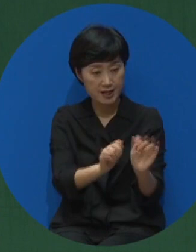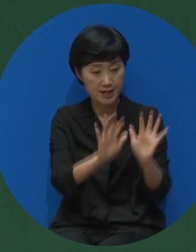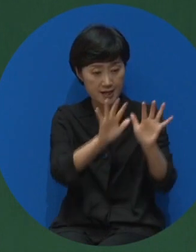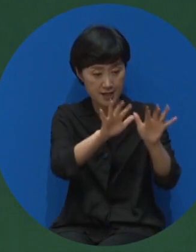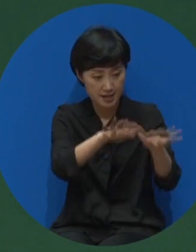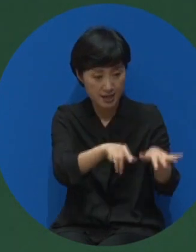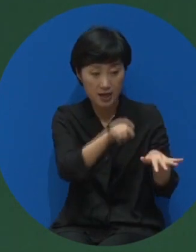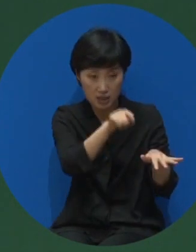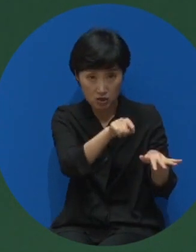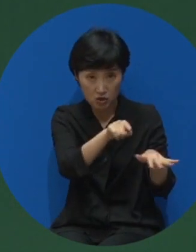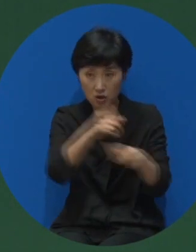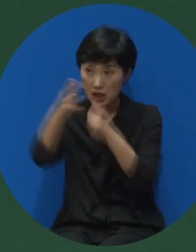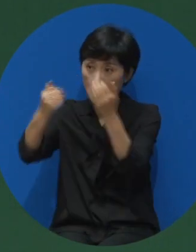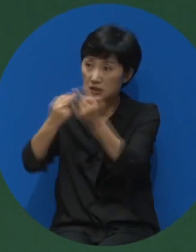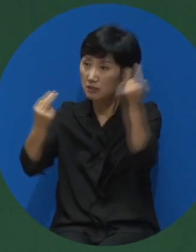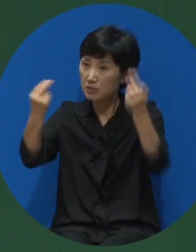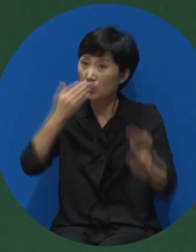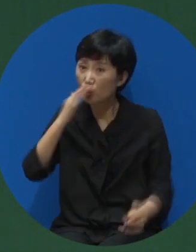말 되느냐?